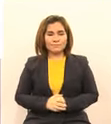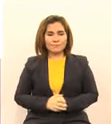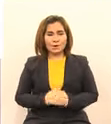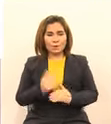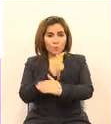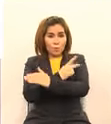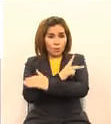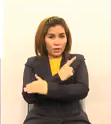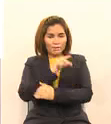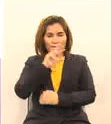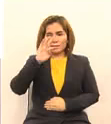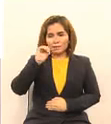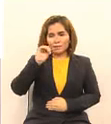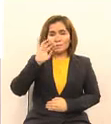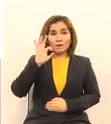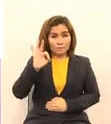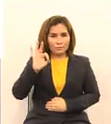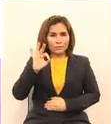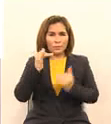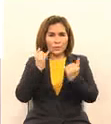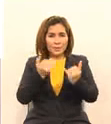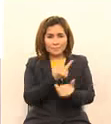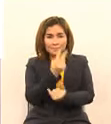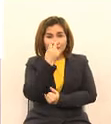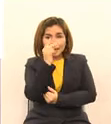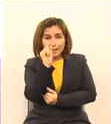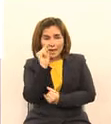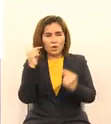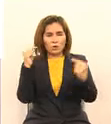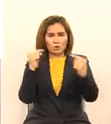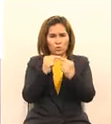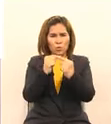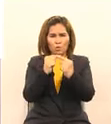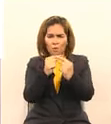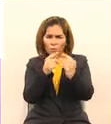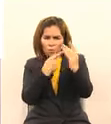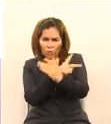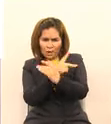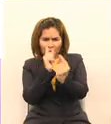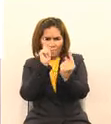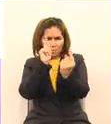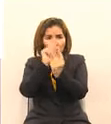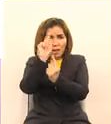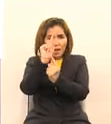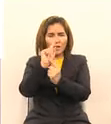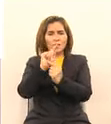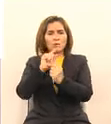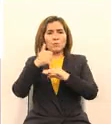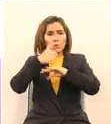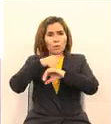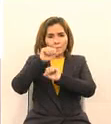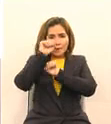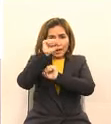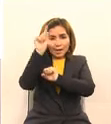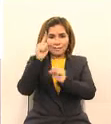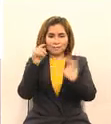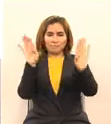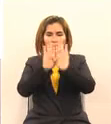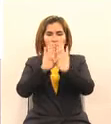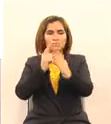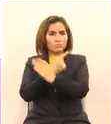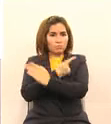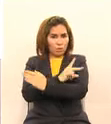ภูเก็ต49รายวันนี้พวกเราก็จะได้เห็นว่าภูเก็ตก็มีการประกาศล็อกดาวน์ภูเก็ตใช่ไห